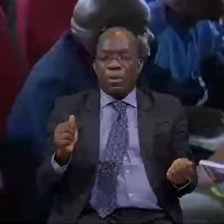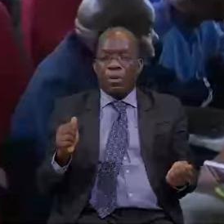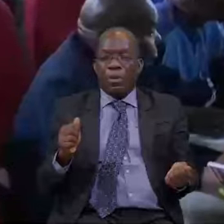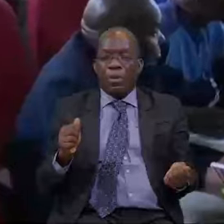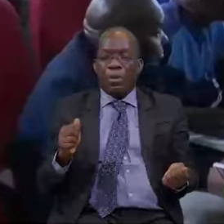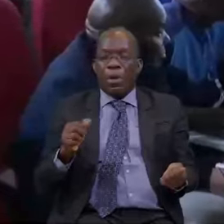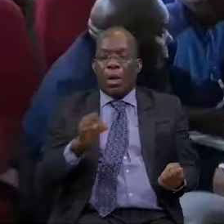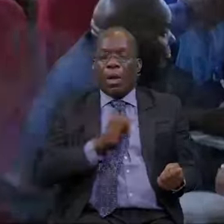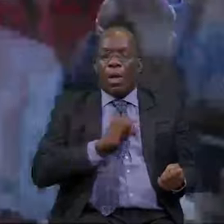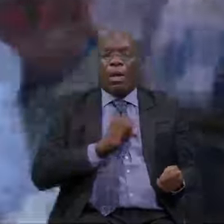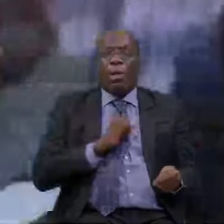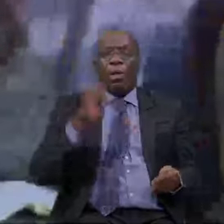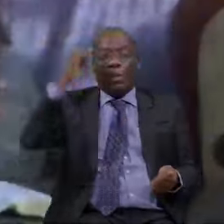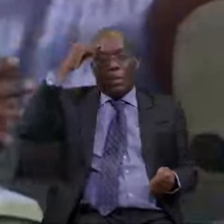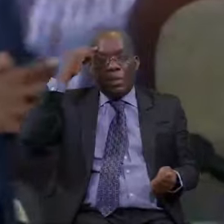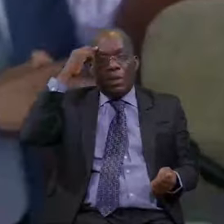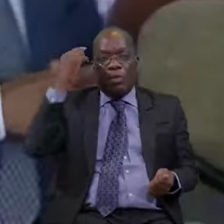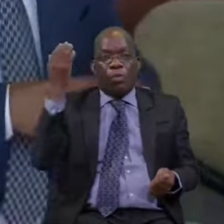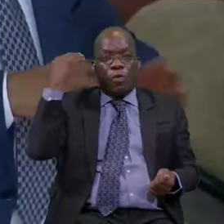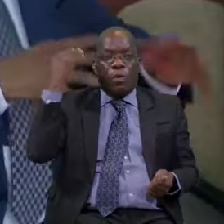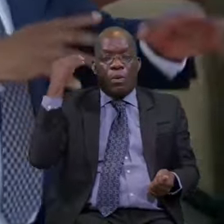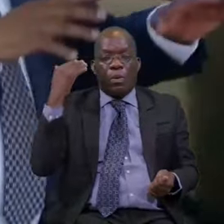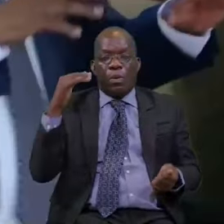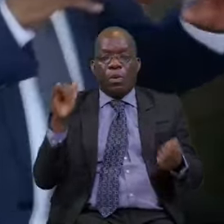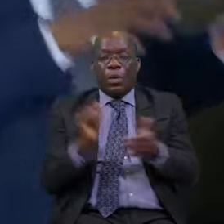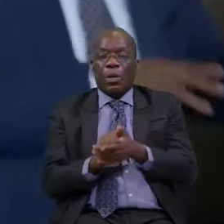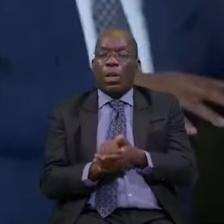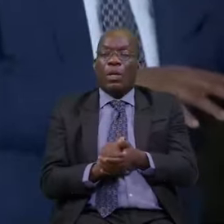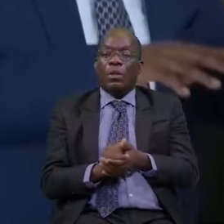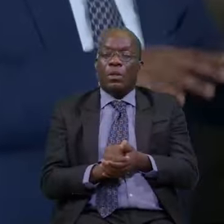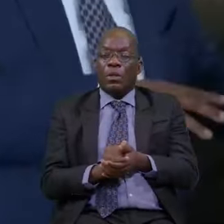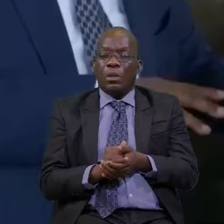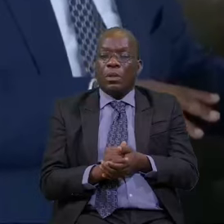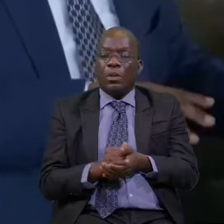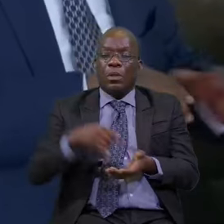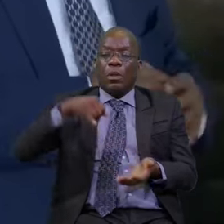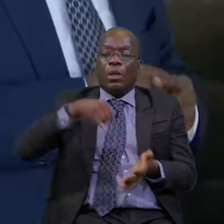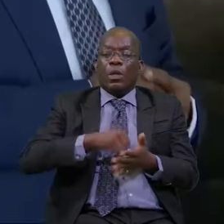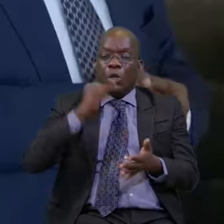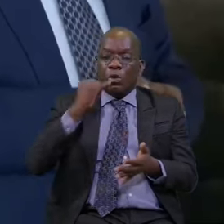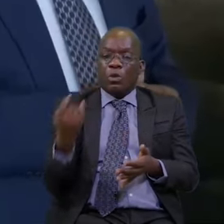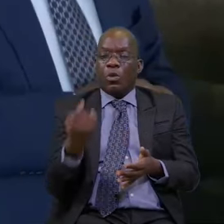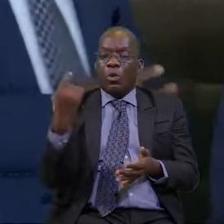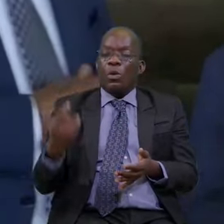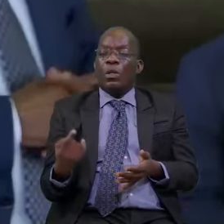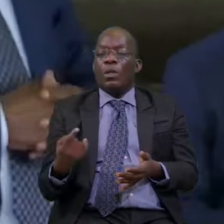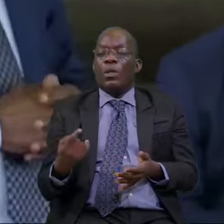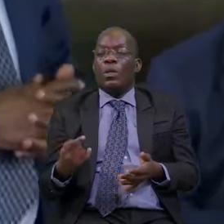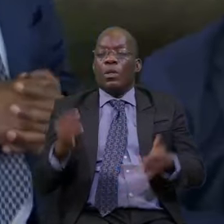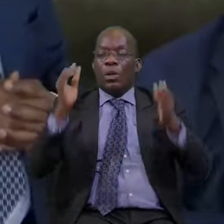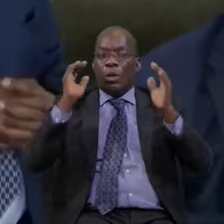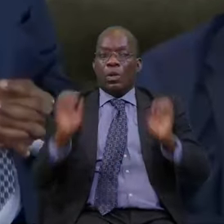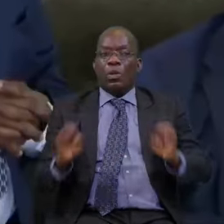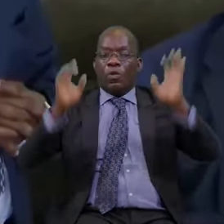Et je pensais, je croyais que seuls les croyants